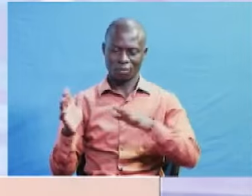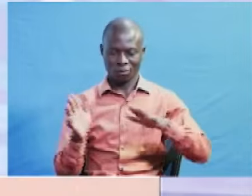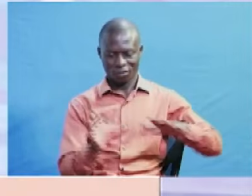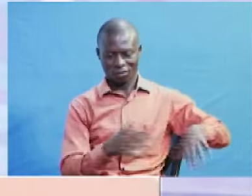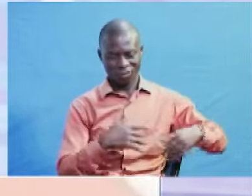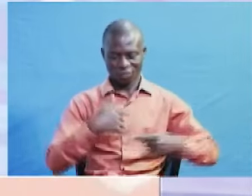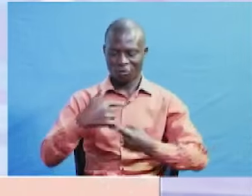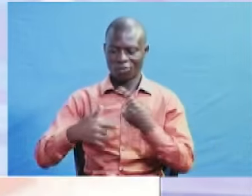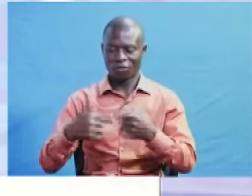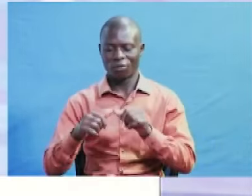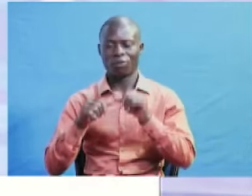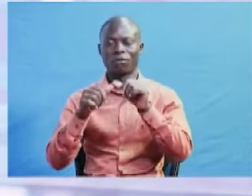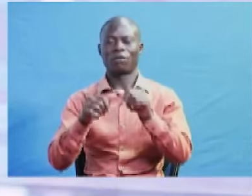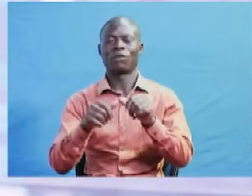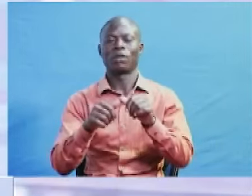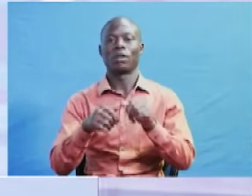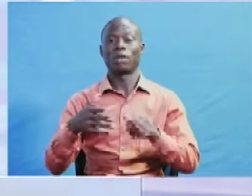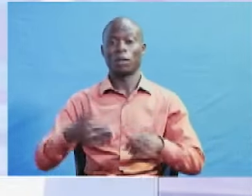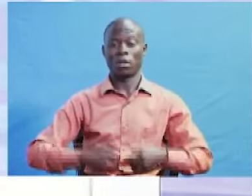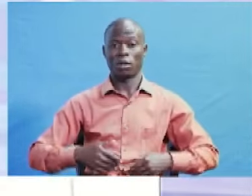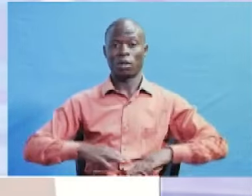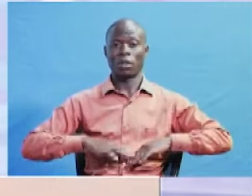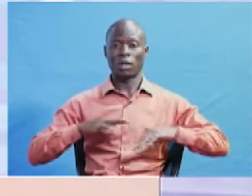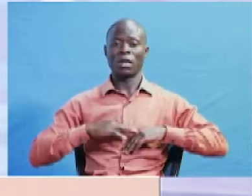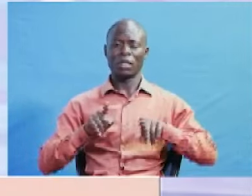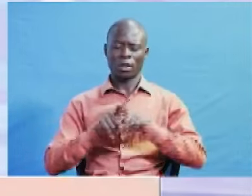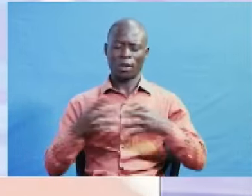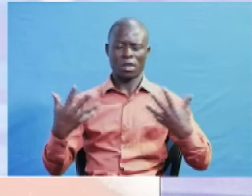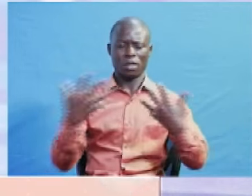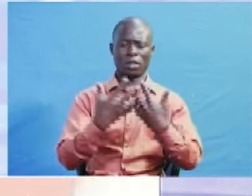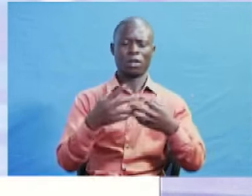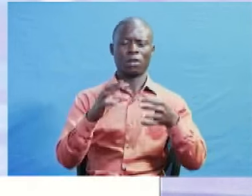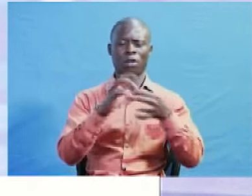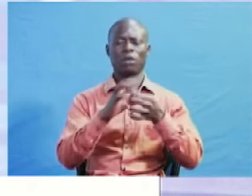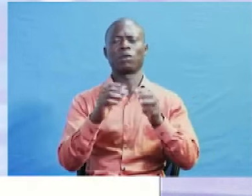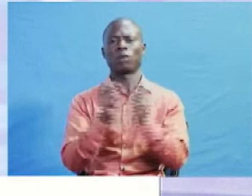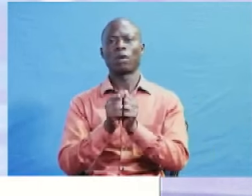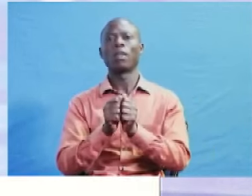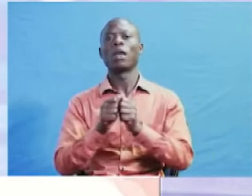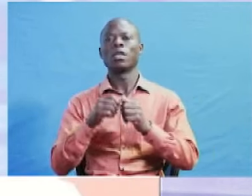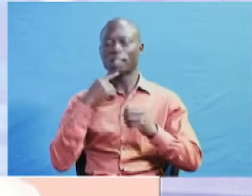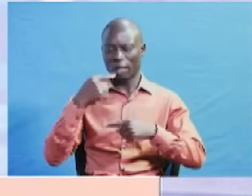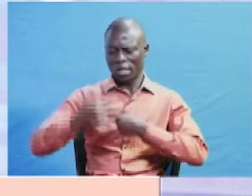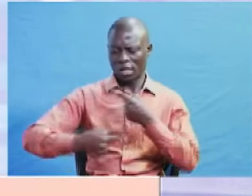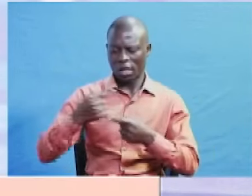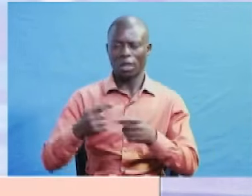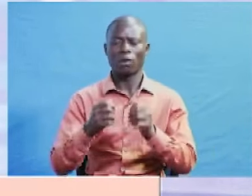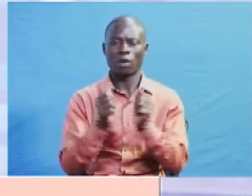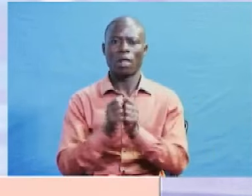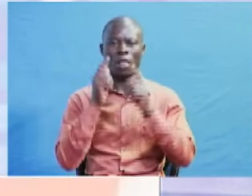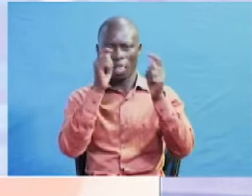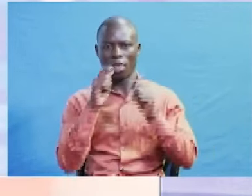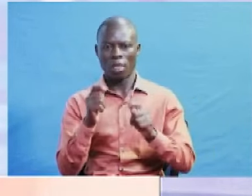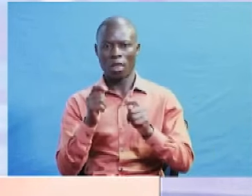Tukisonga mbele mpenzi mtazamaji, vijana wa Gen Z wanashikilia kuwa bado wataandamana licha Rais Ruto na